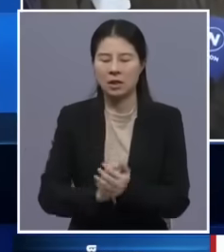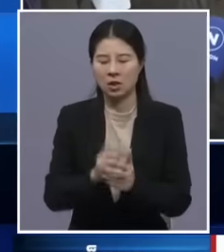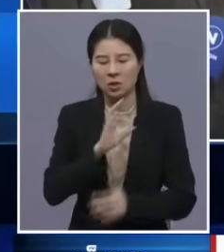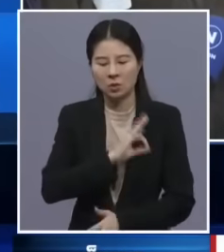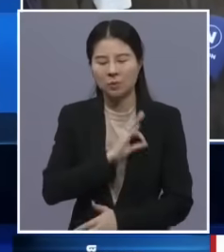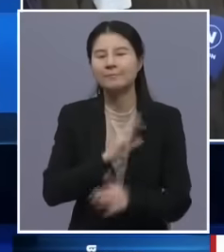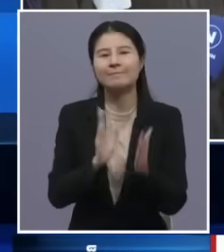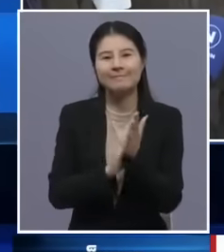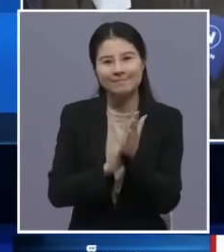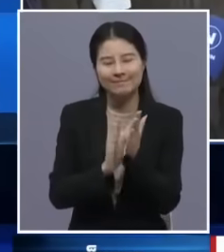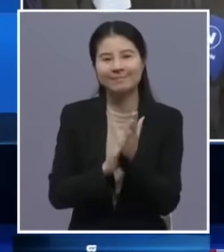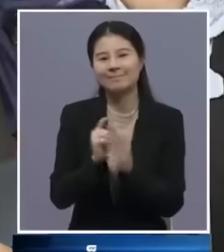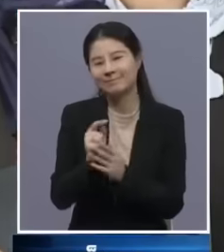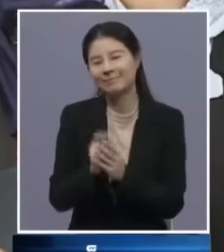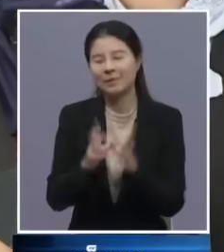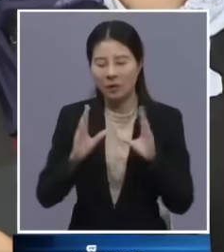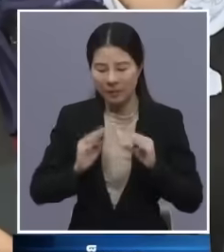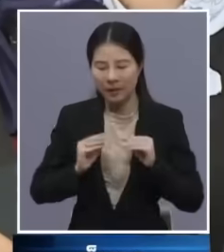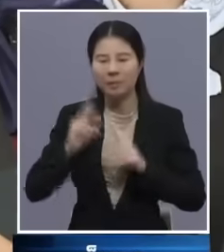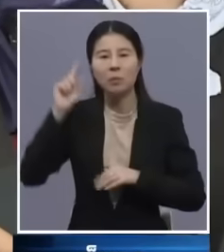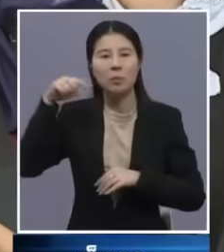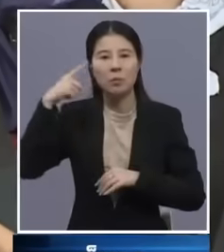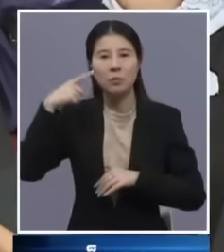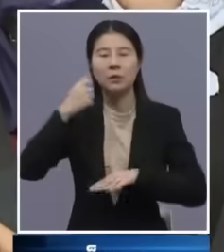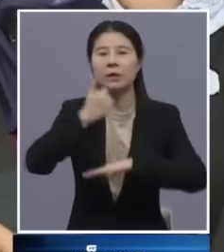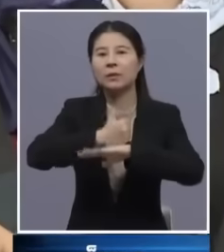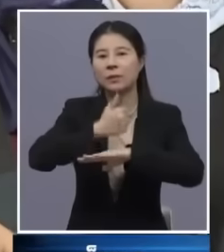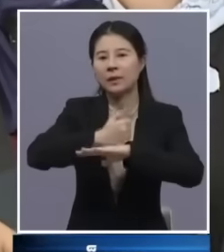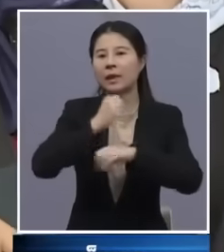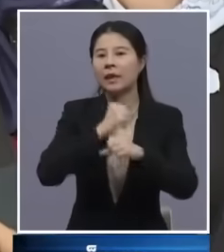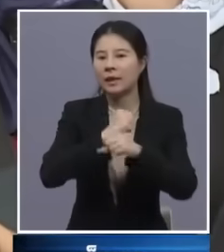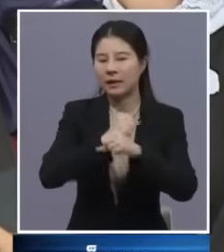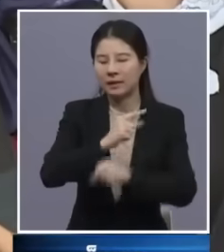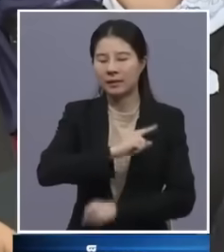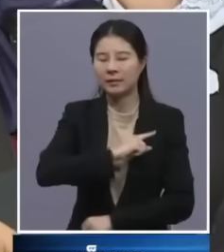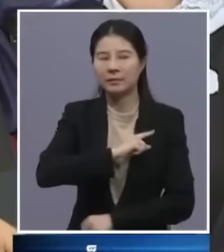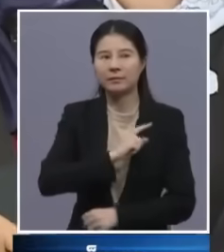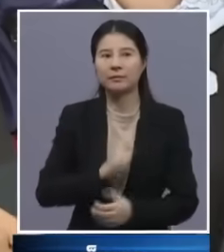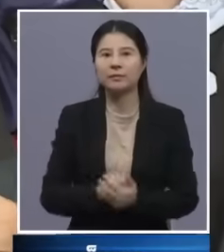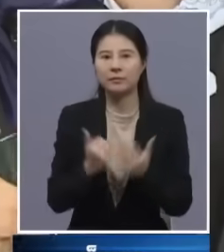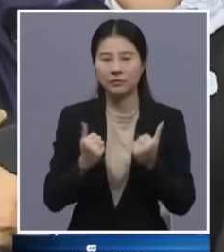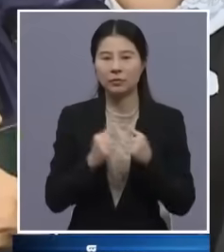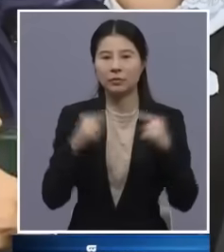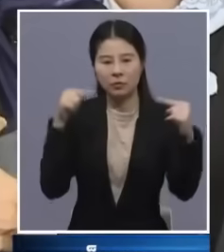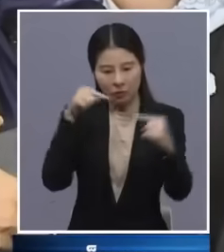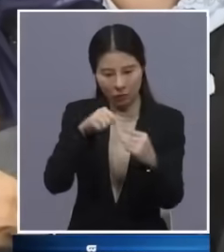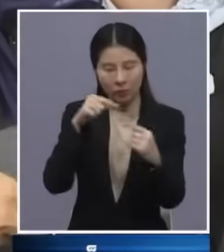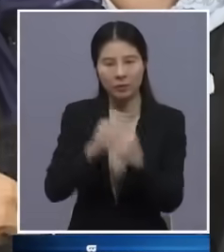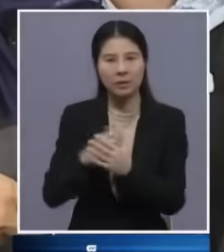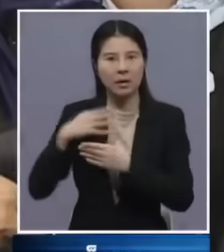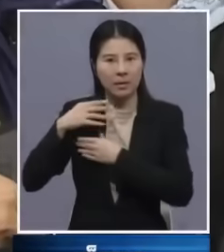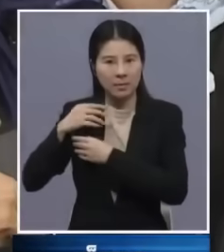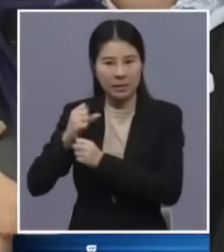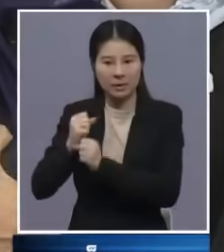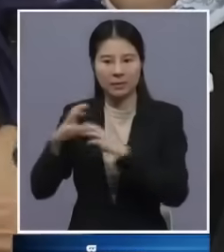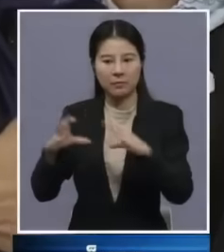ด้วยกันทั้งคู่นะฮ ะ ที่จะมีผู้หญิงมาเป็นคนนำทัพในแต่ละวงการคราวนี้คุณผู้ชมเบรกนี้เรามาเจาะกันที่ประชาธิปัตย์นะฮะประชาธิ